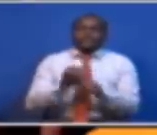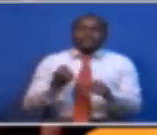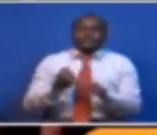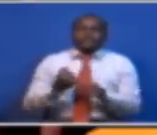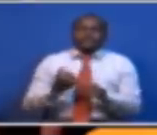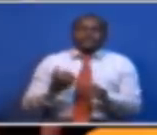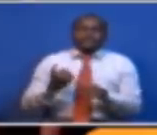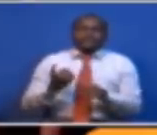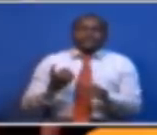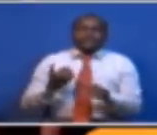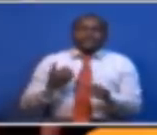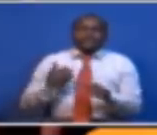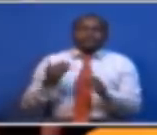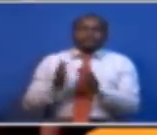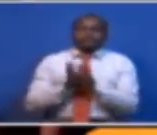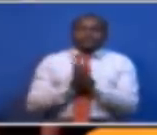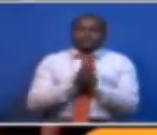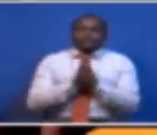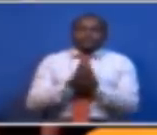kusema.